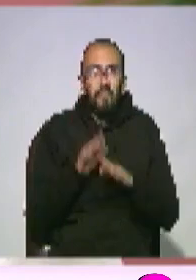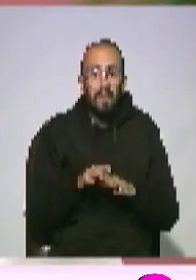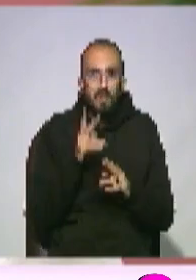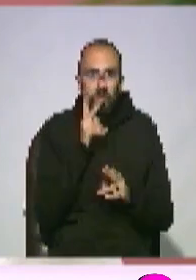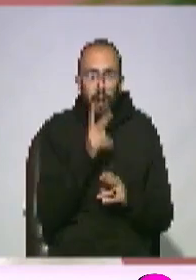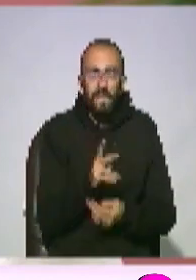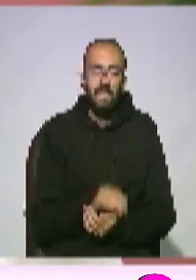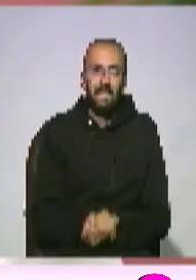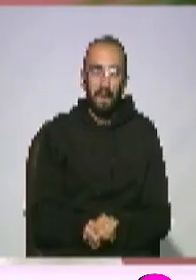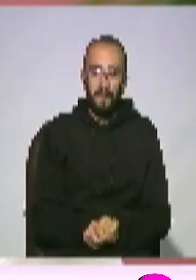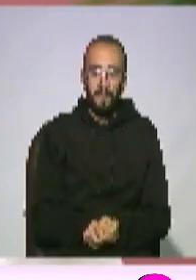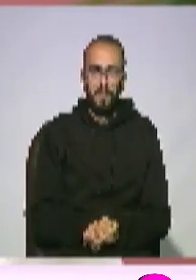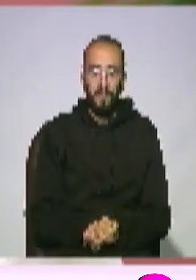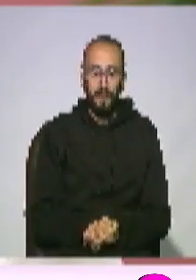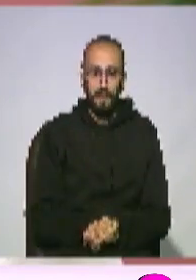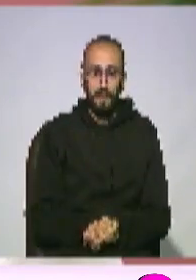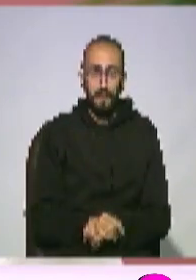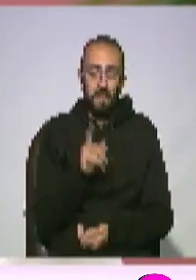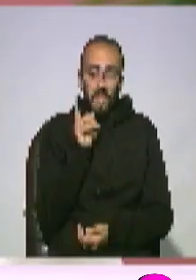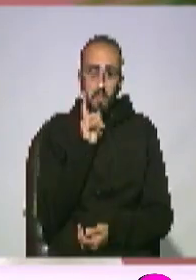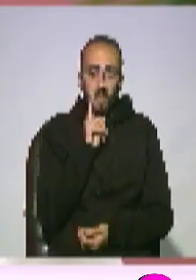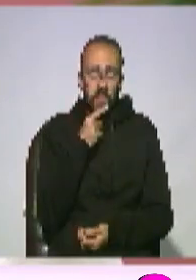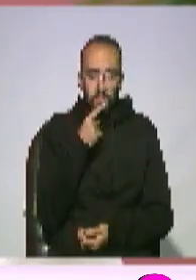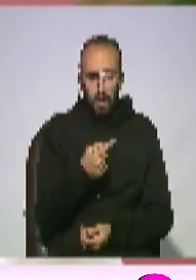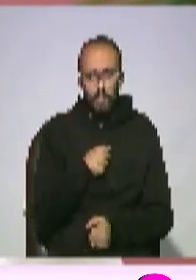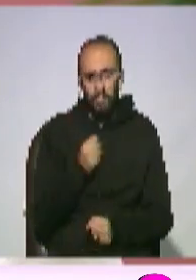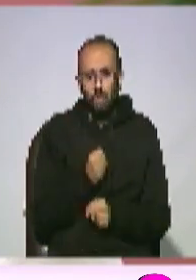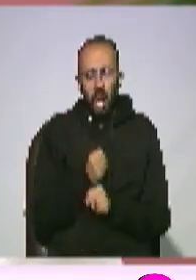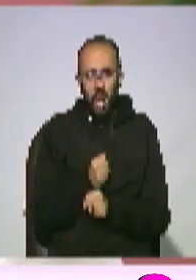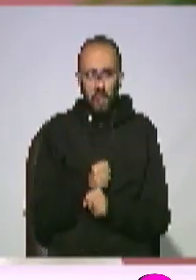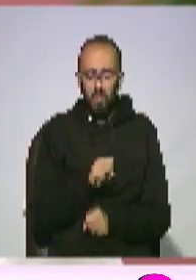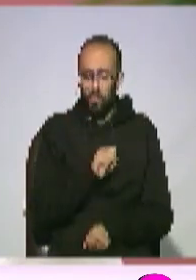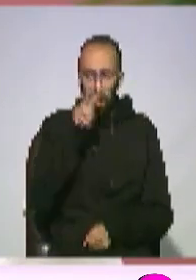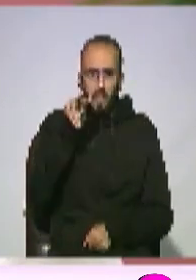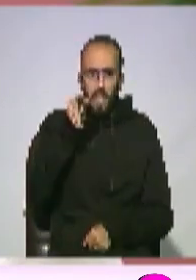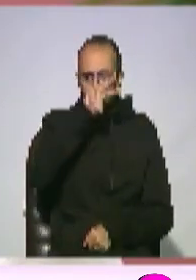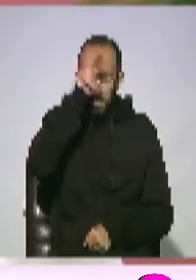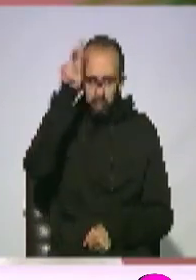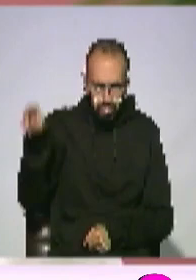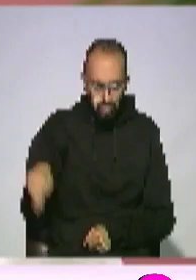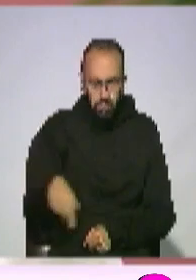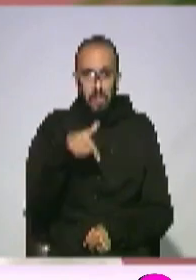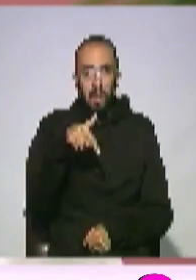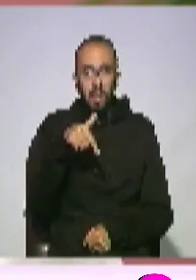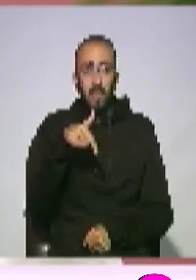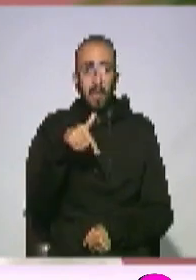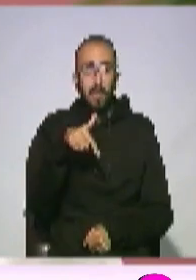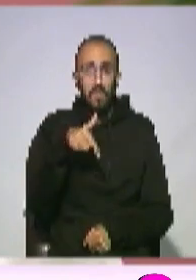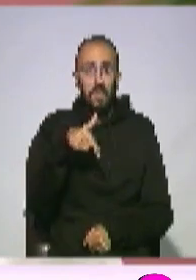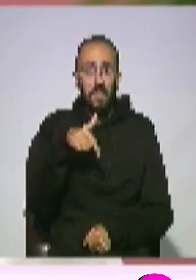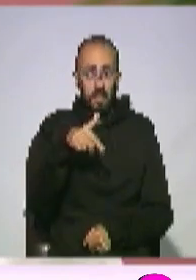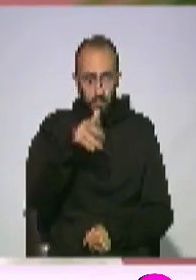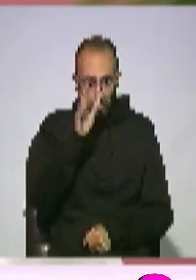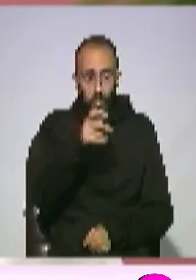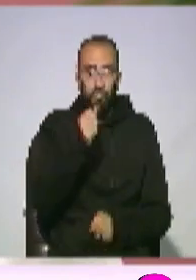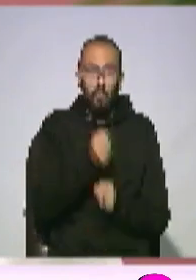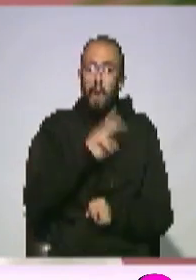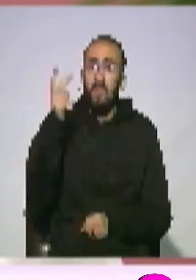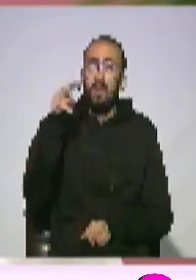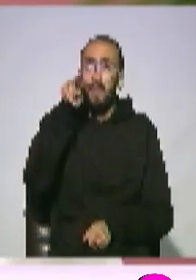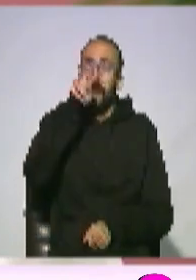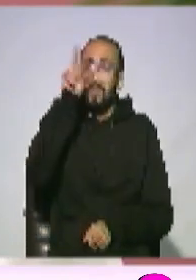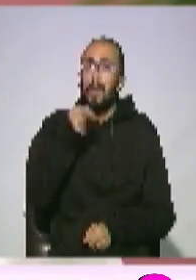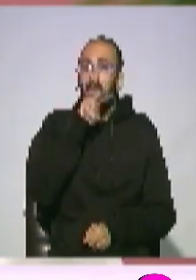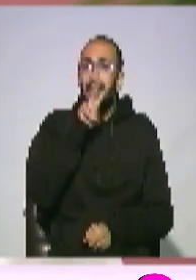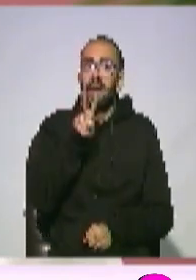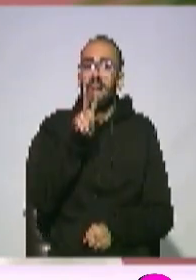لازم الناس تاخد بالها منها. الام اللي بتقول انا بشتغل من 8 ل 6 عشان اجيب، لا، ما حضرتك ممكن تشتغلي من 8 ل 2